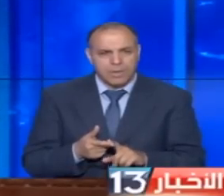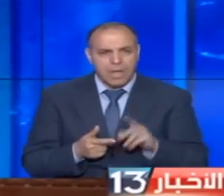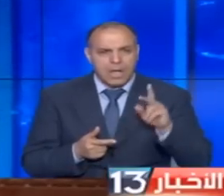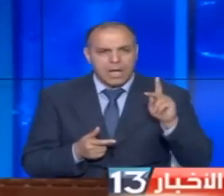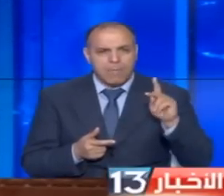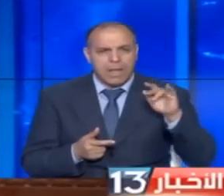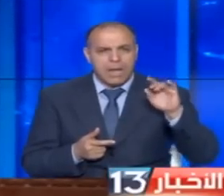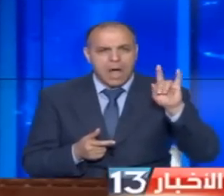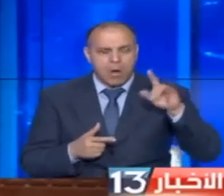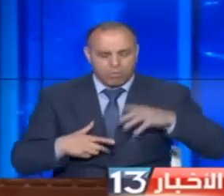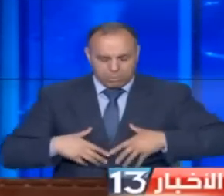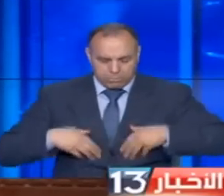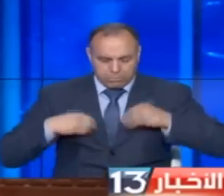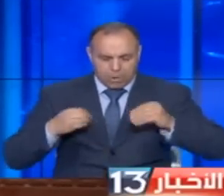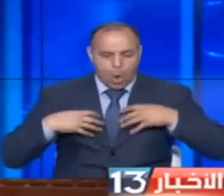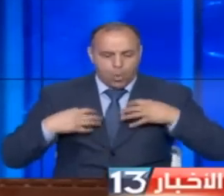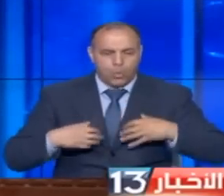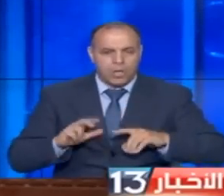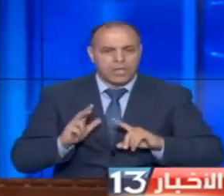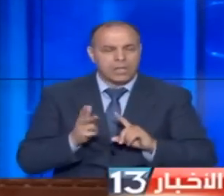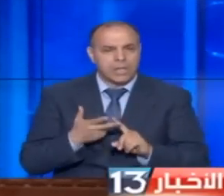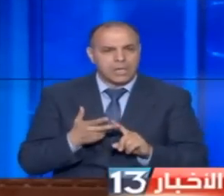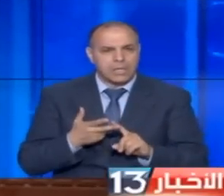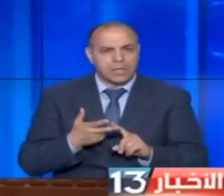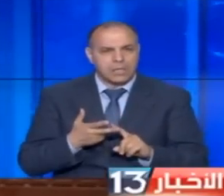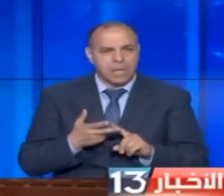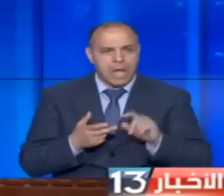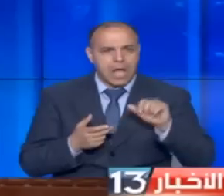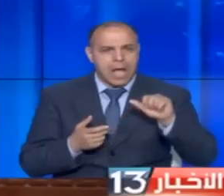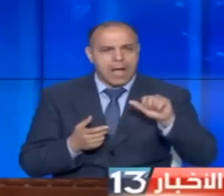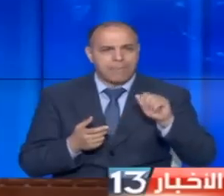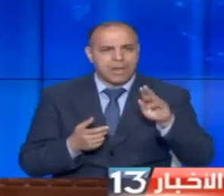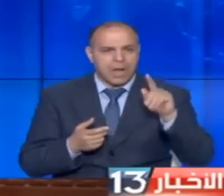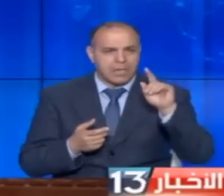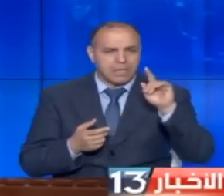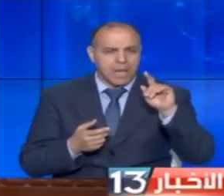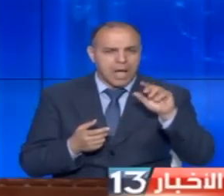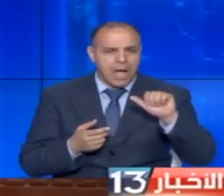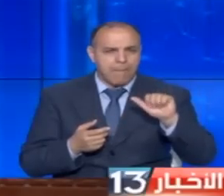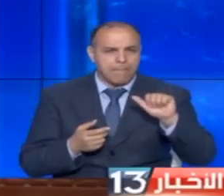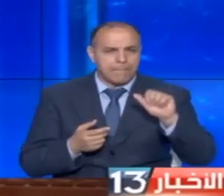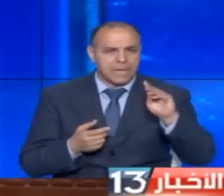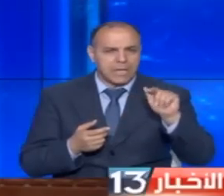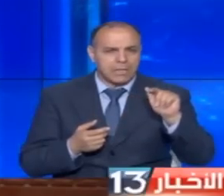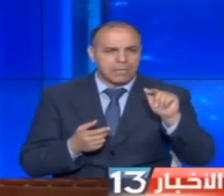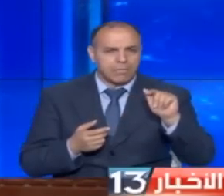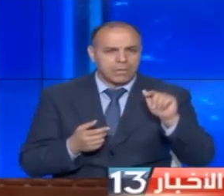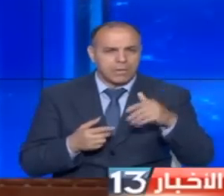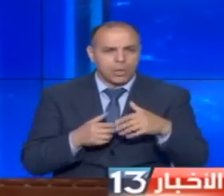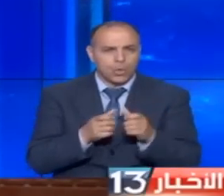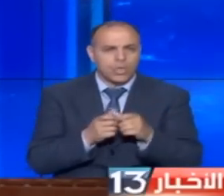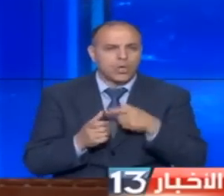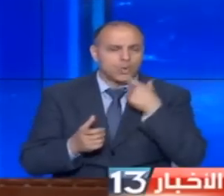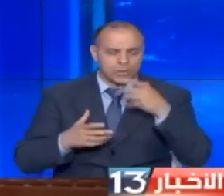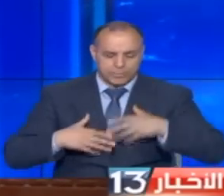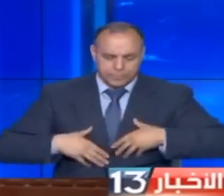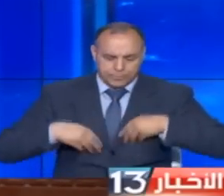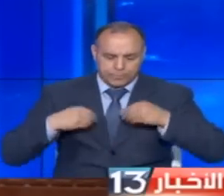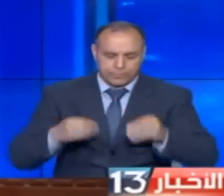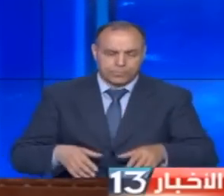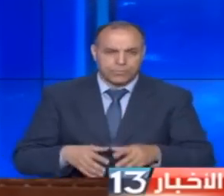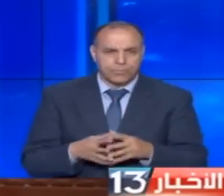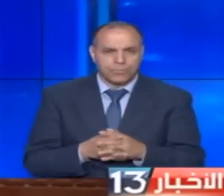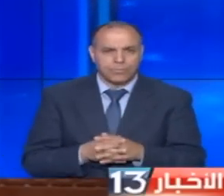العراقي ثالثا السيد عبد القادر من كتله في نداء تونس